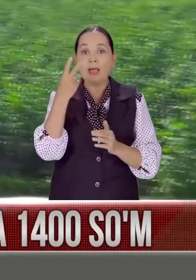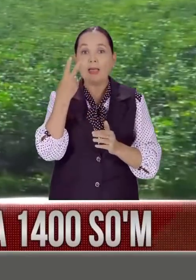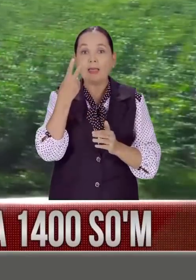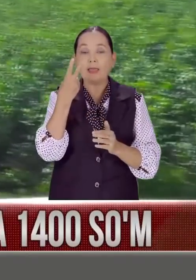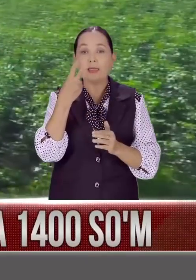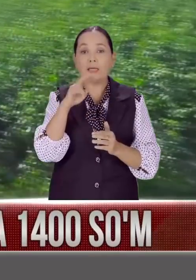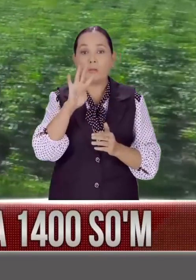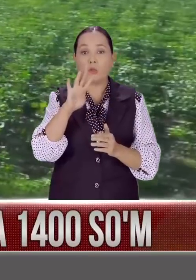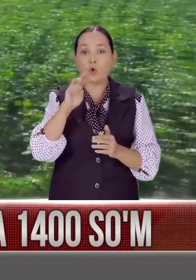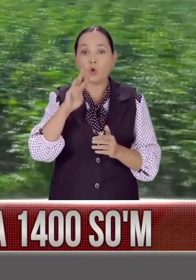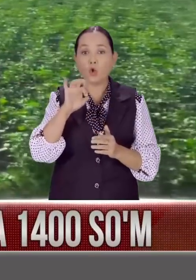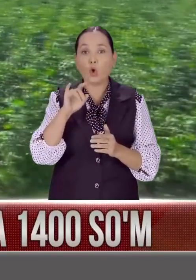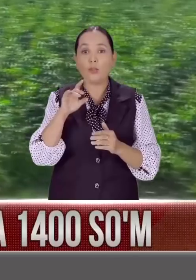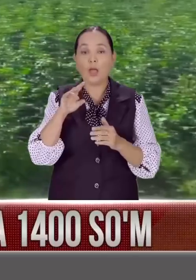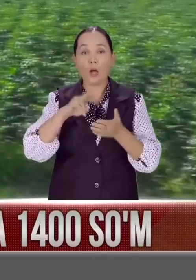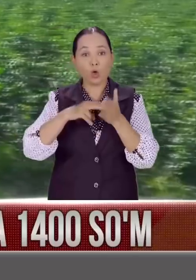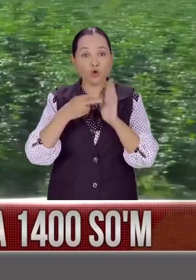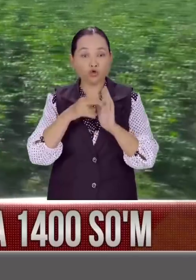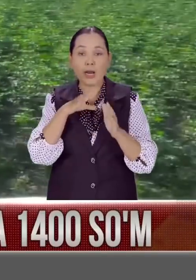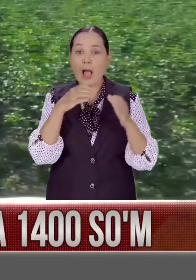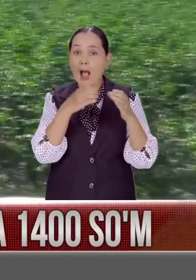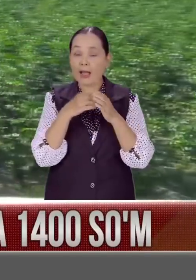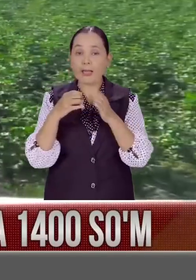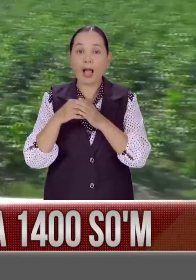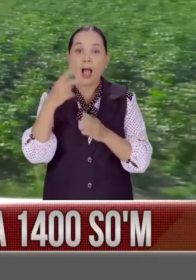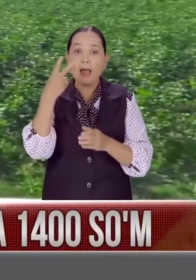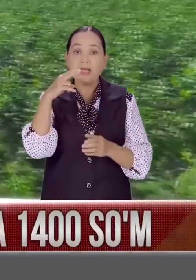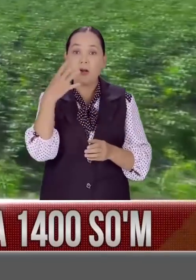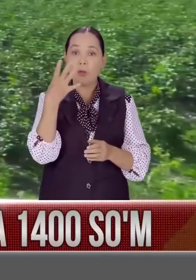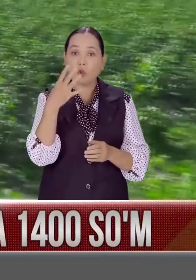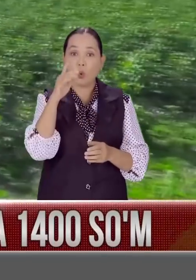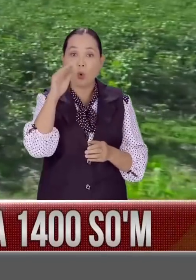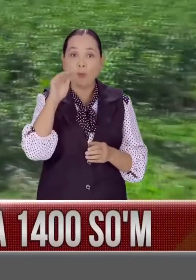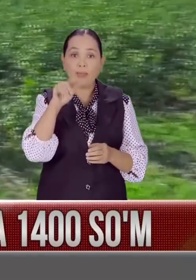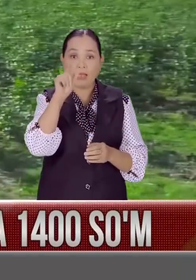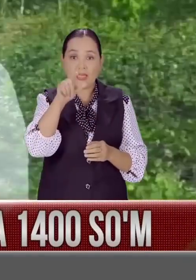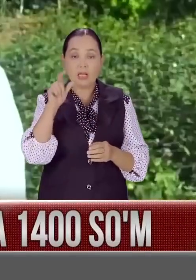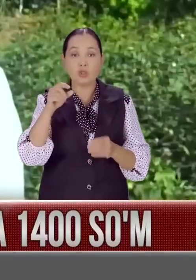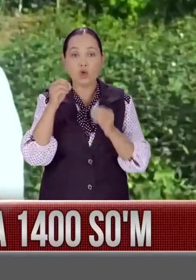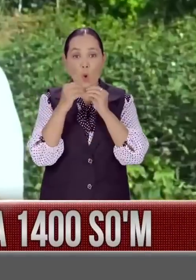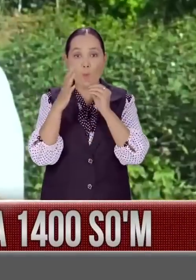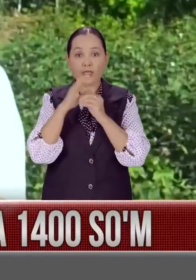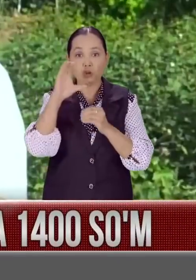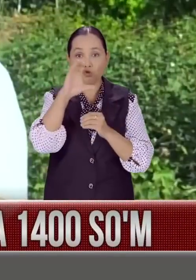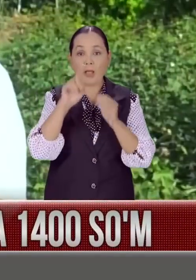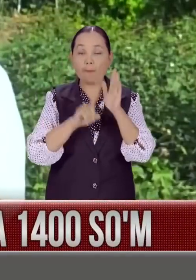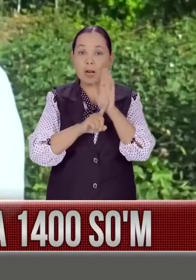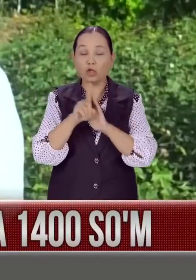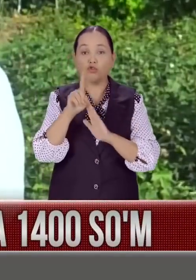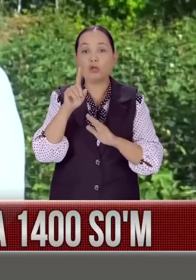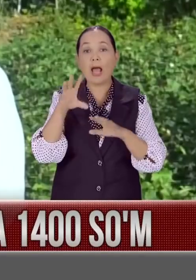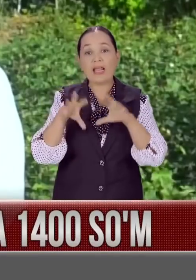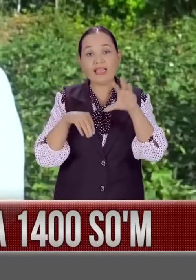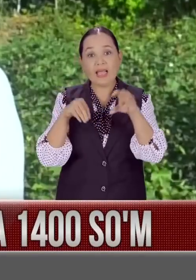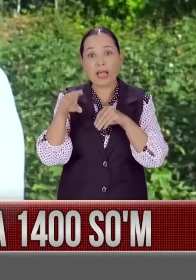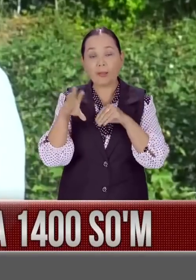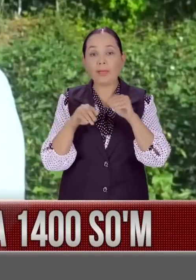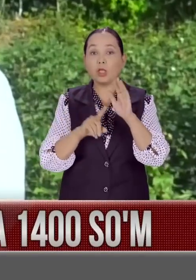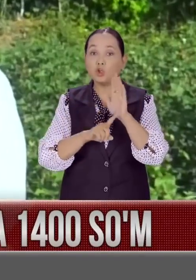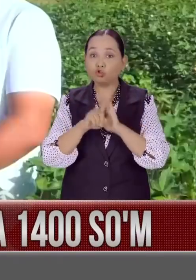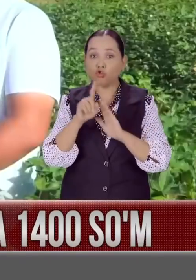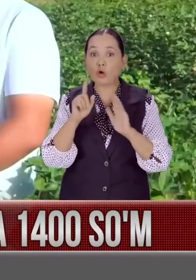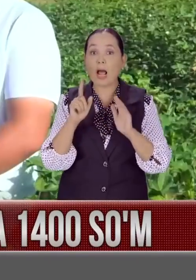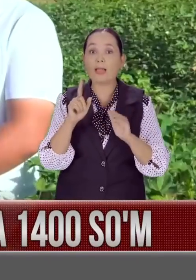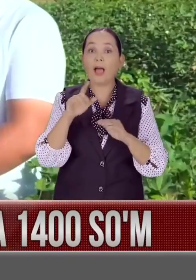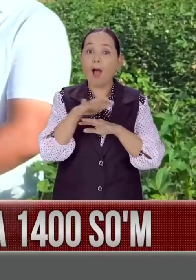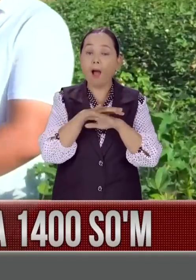olishni rejalashtirganmiz. 197 ta atryadga 24 ming terimchi jalb etildi. 15 sentabrdan boshlab ommaviy ravishda paxta terimiga